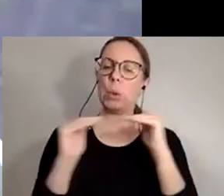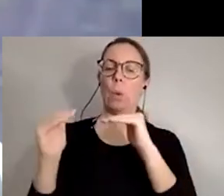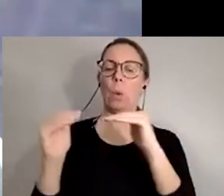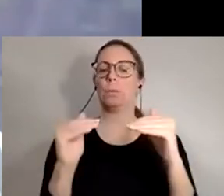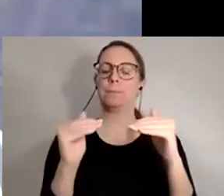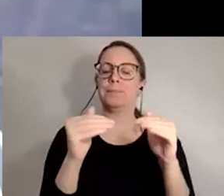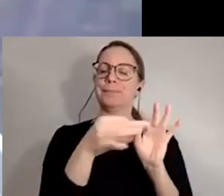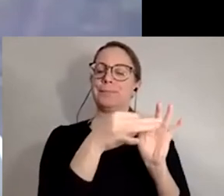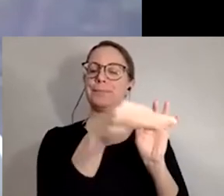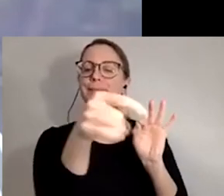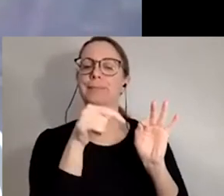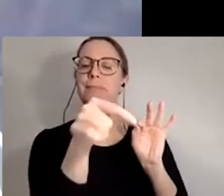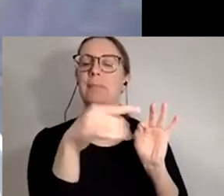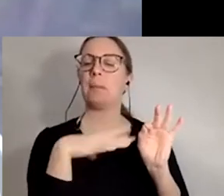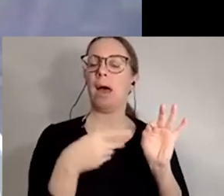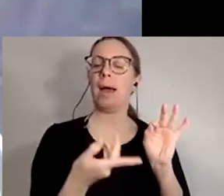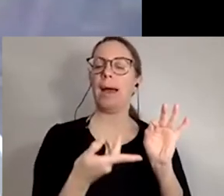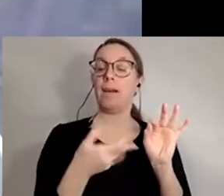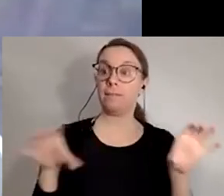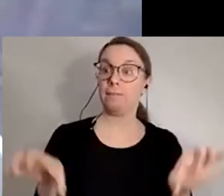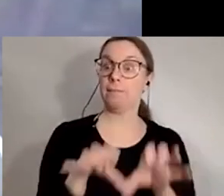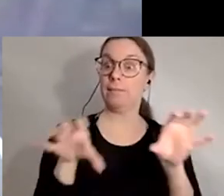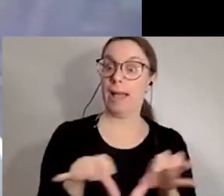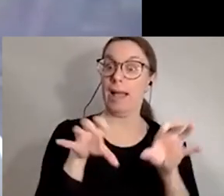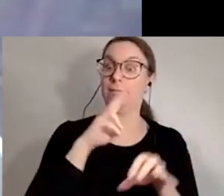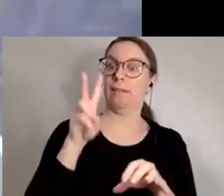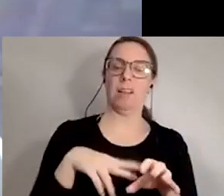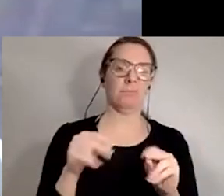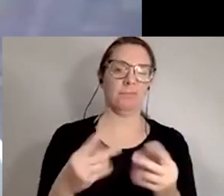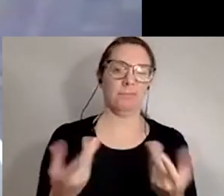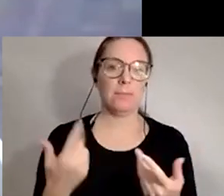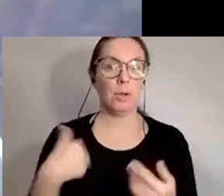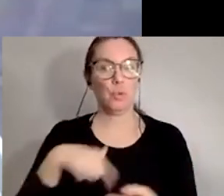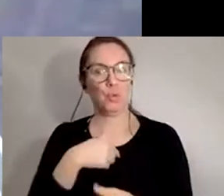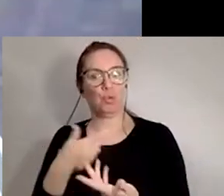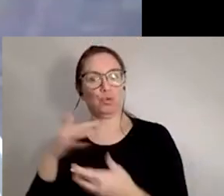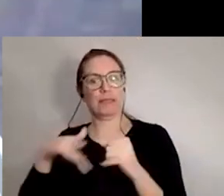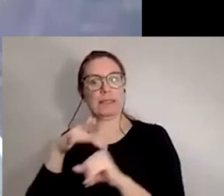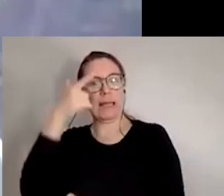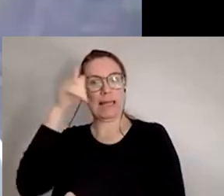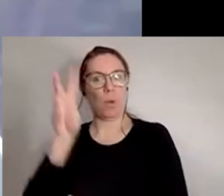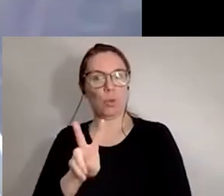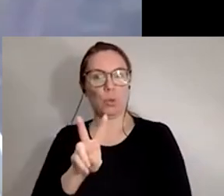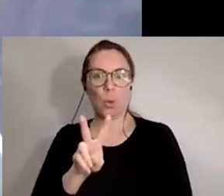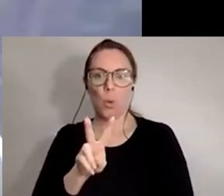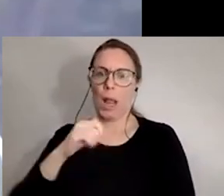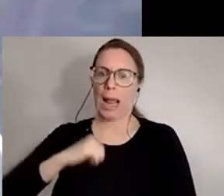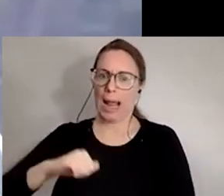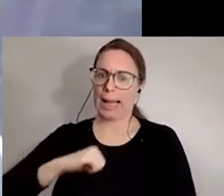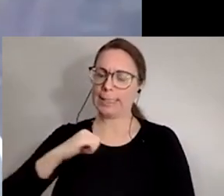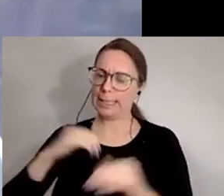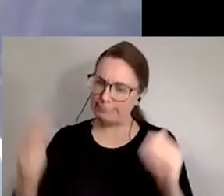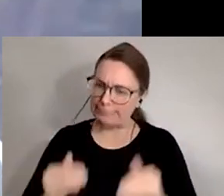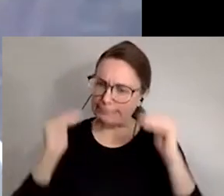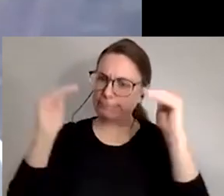vraiment, à Lyon 2, de dépasser cela. Ce n pas toujours évident, ce n pas